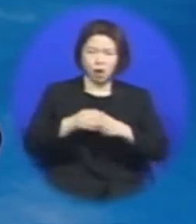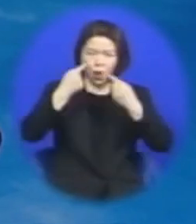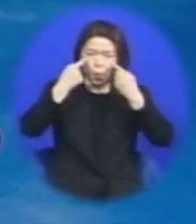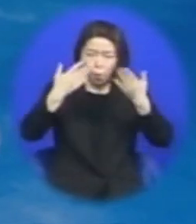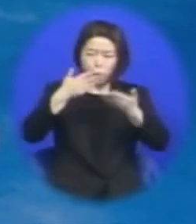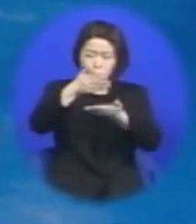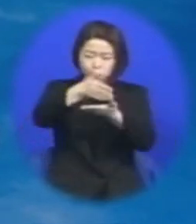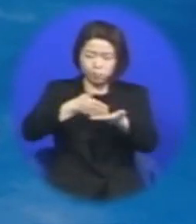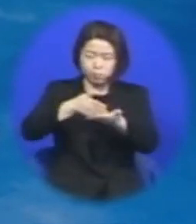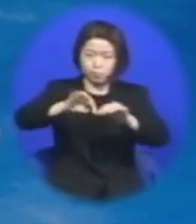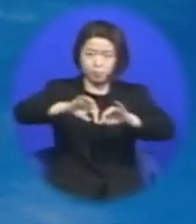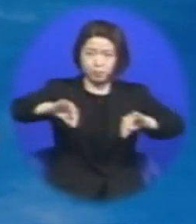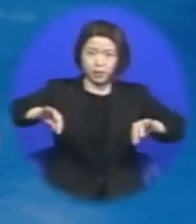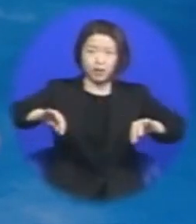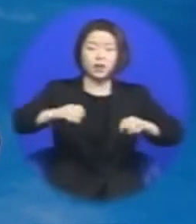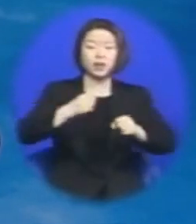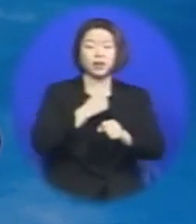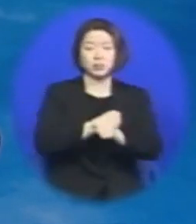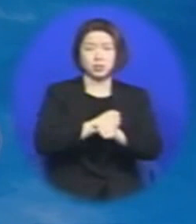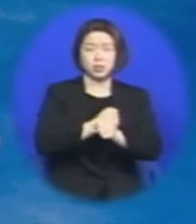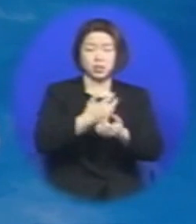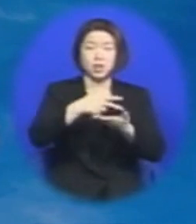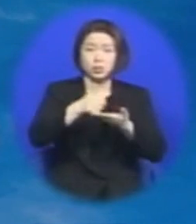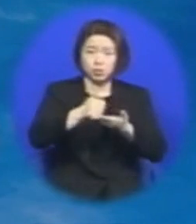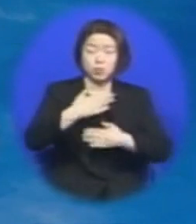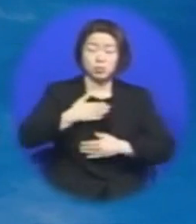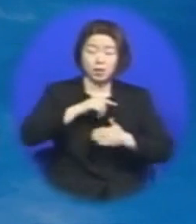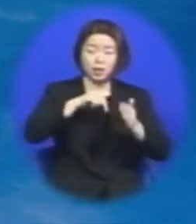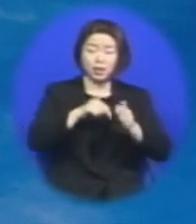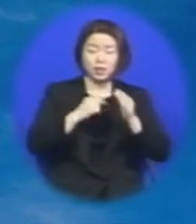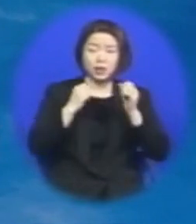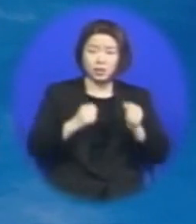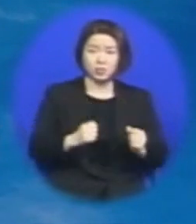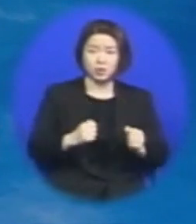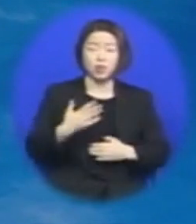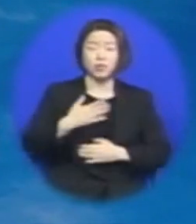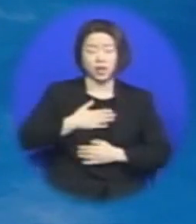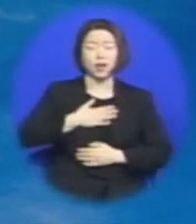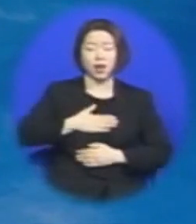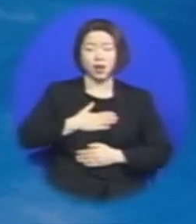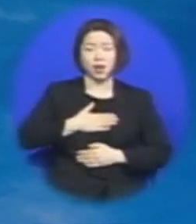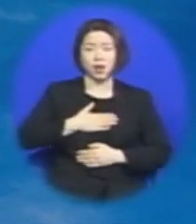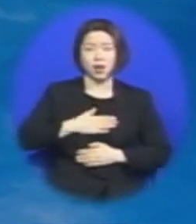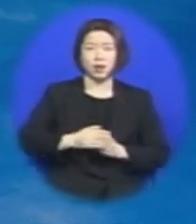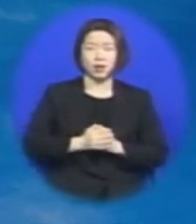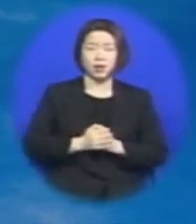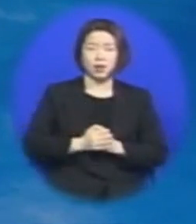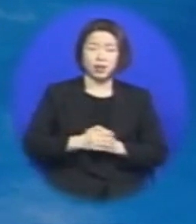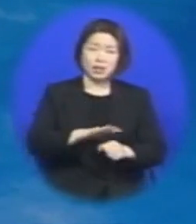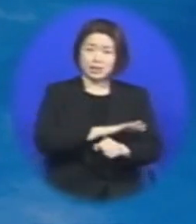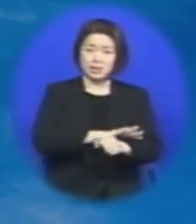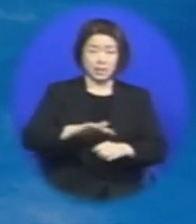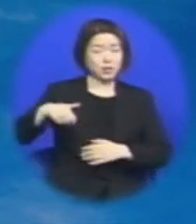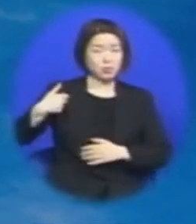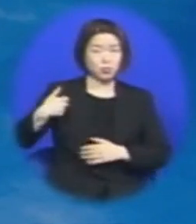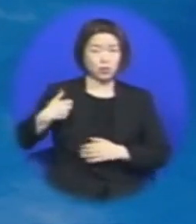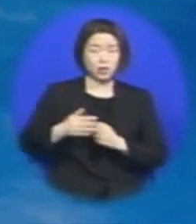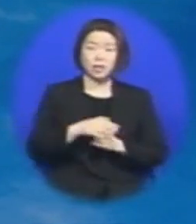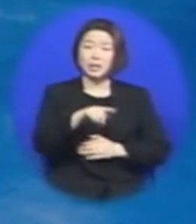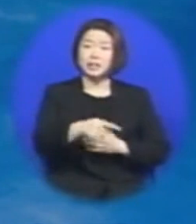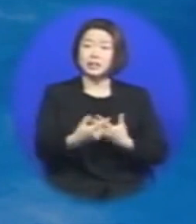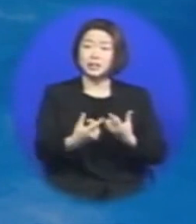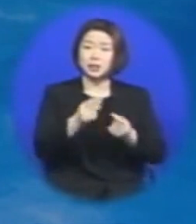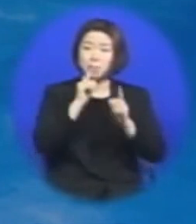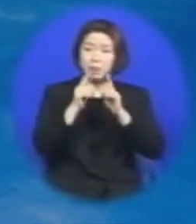갈라집니다 주님 내 안에 계시지 내가 알지 아 잘 모르겠어 그런 말은